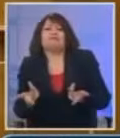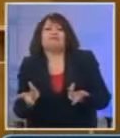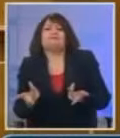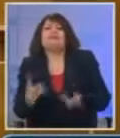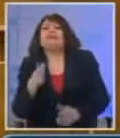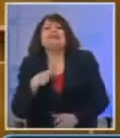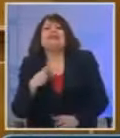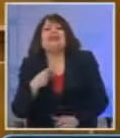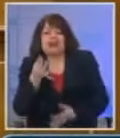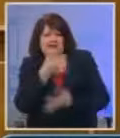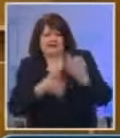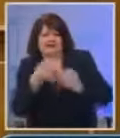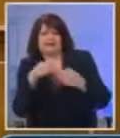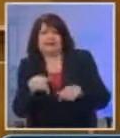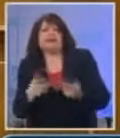Τι θέλατε σήμερα να μας πείτε?